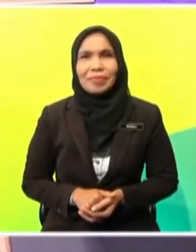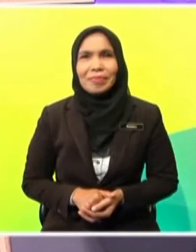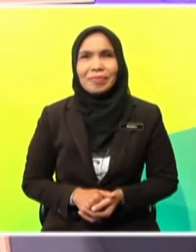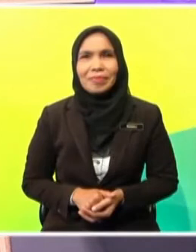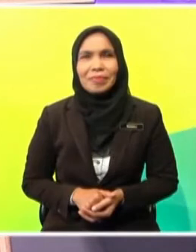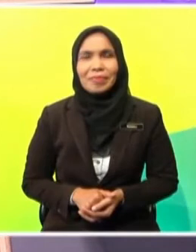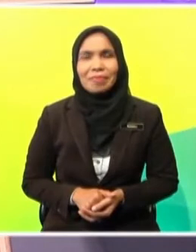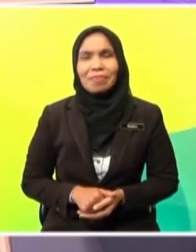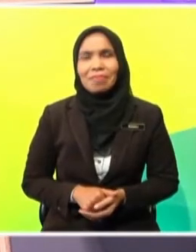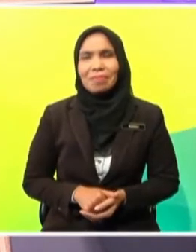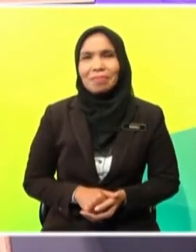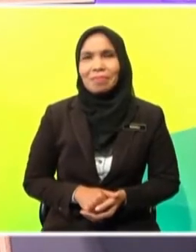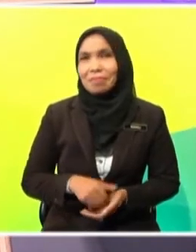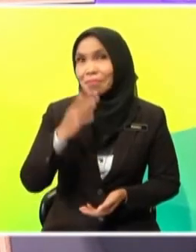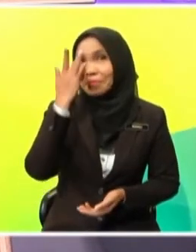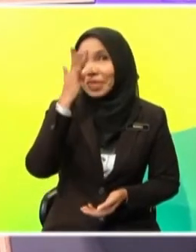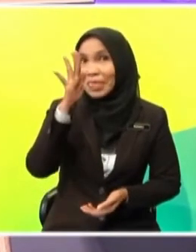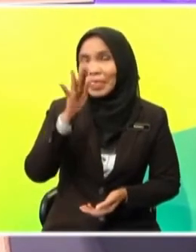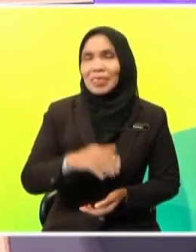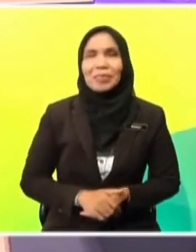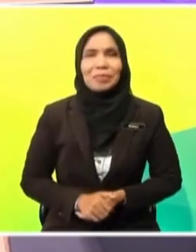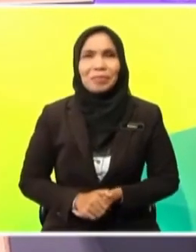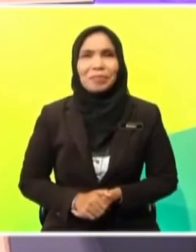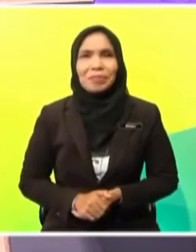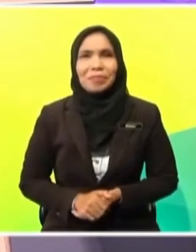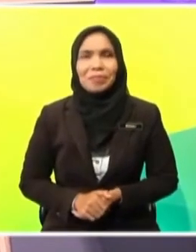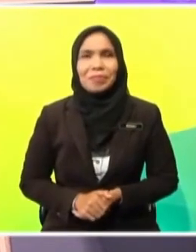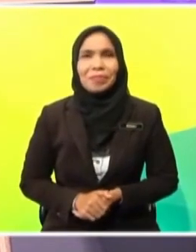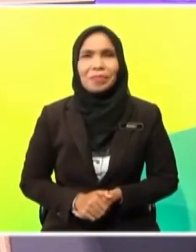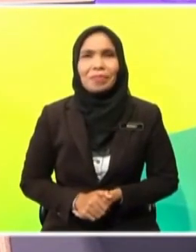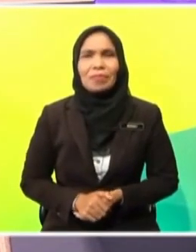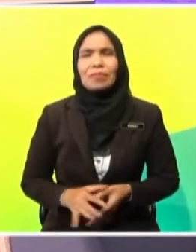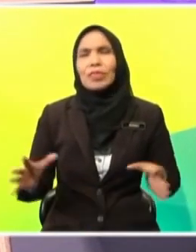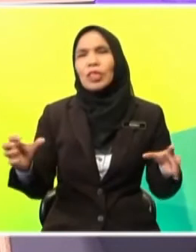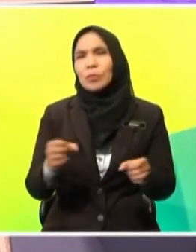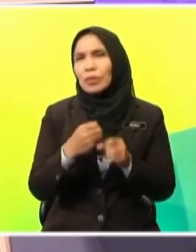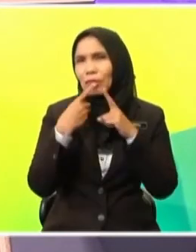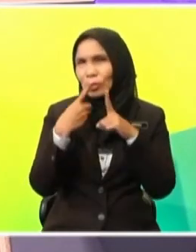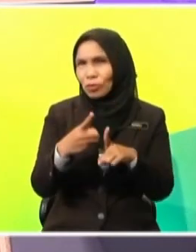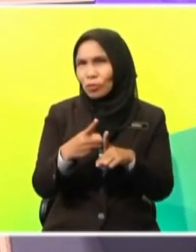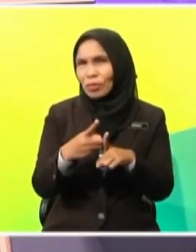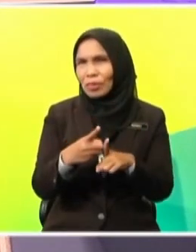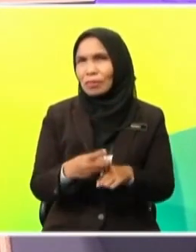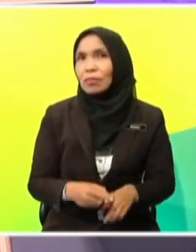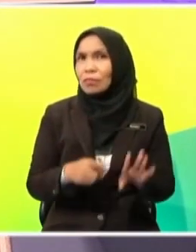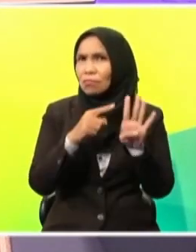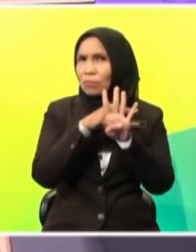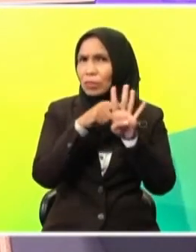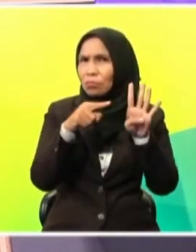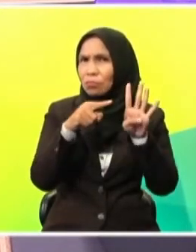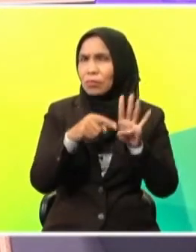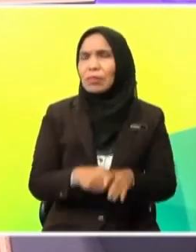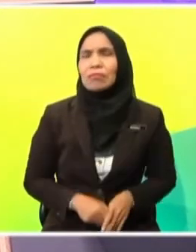Hah nampaknya kayu dan anak murid di rumah dapat jawab ke-44 soalan ini dengan Cemerlang